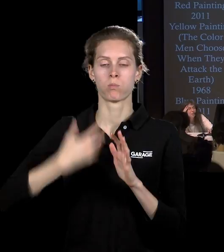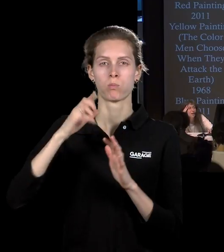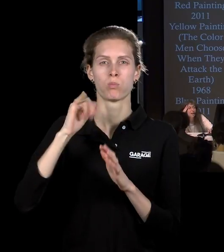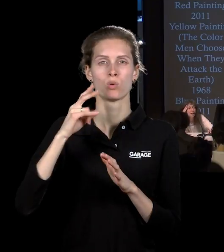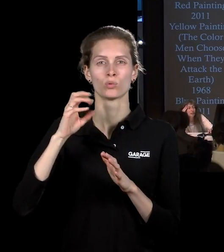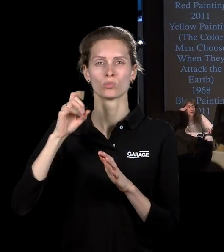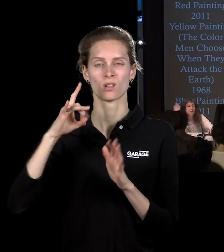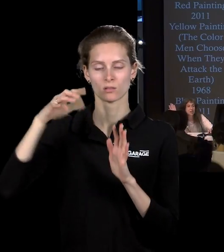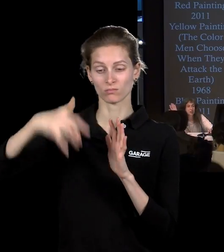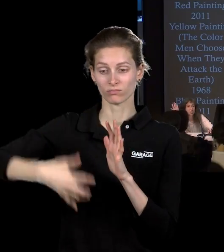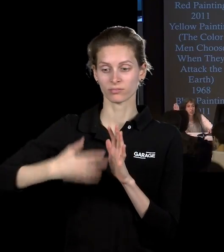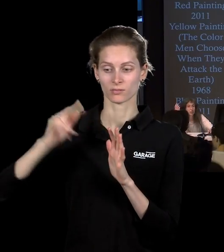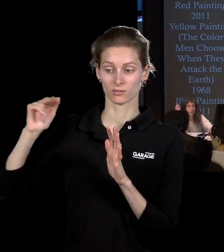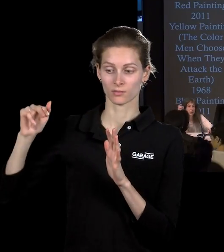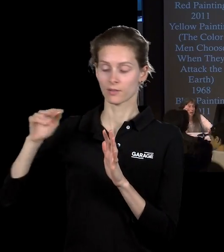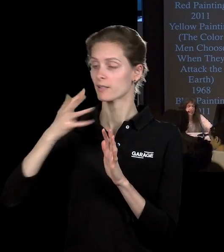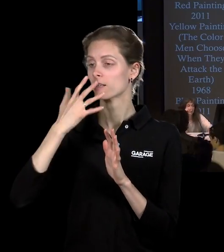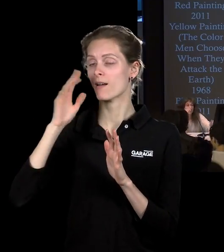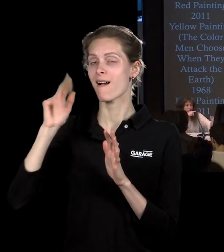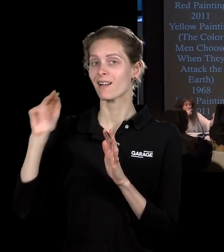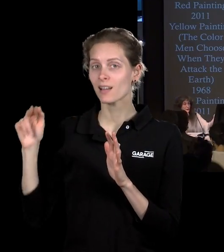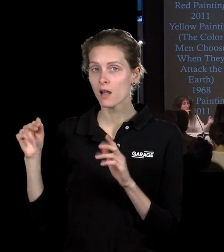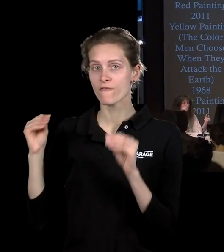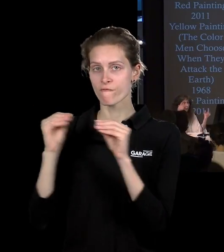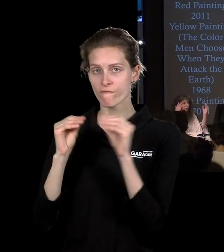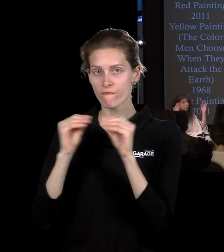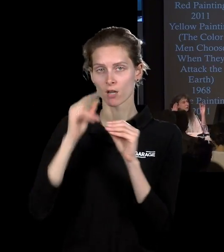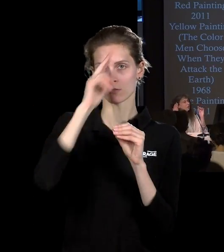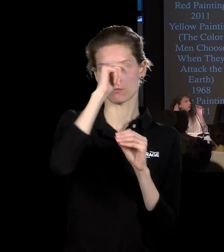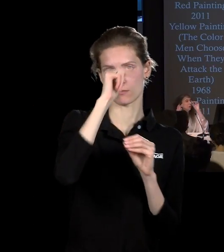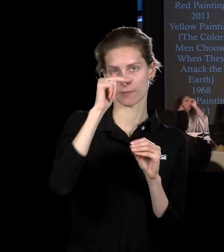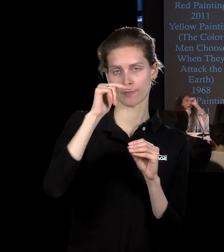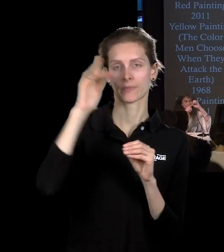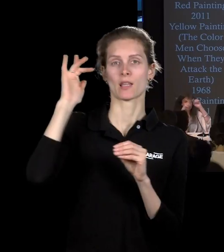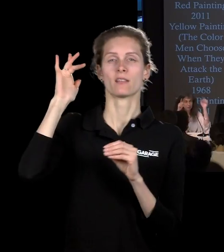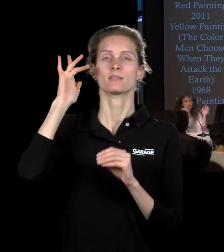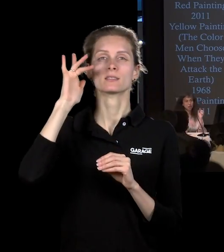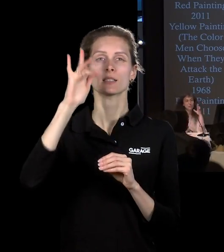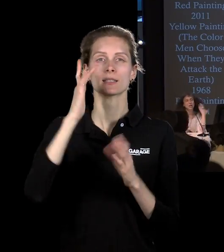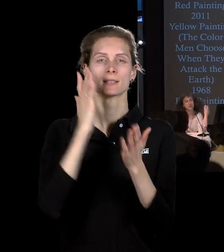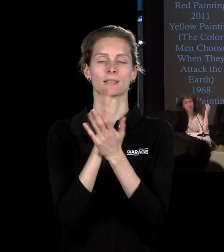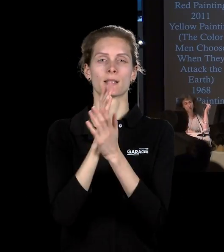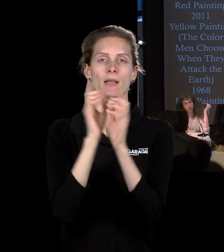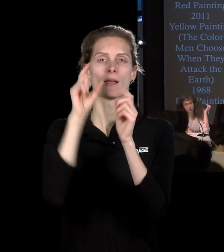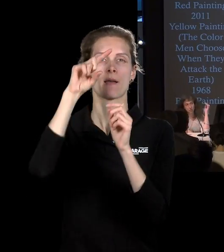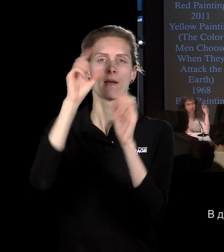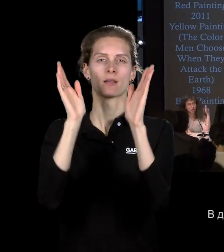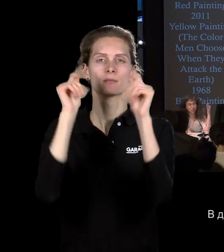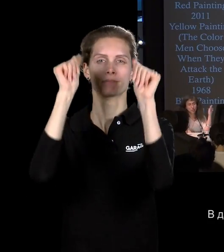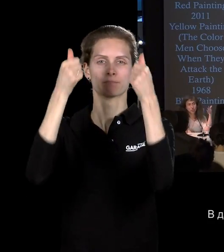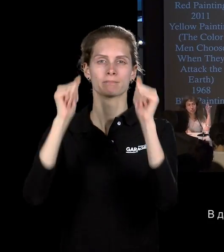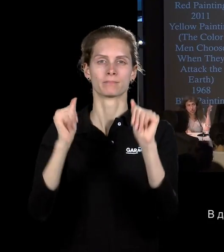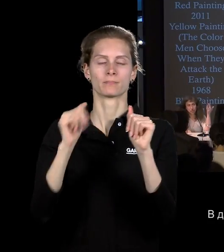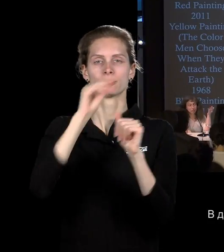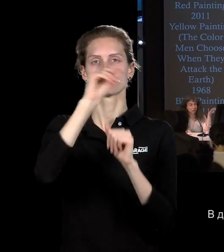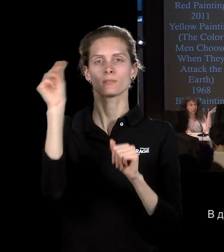де Марию. И в центре этого полотна есть вот в центре трех этих полотен, как вы видите, есть маленькая табличка с надписями. Вот в